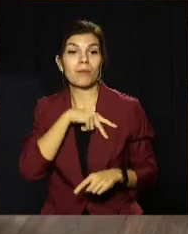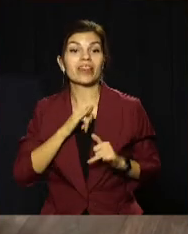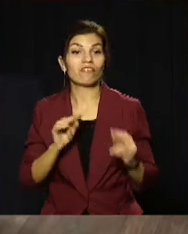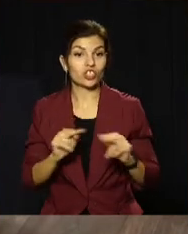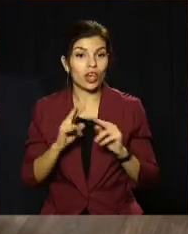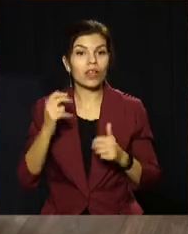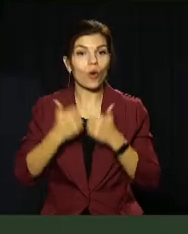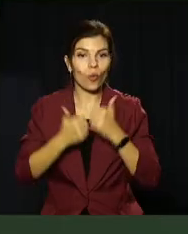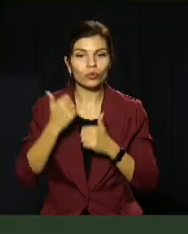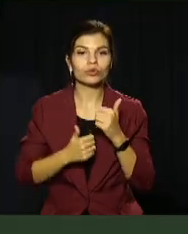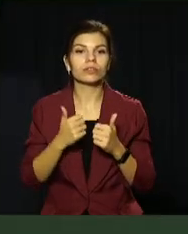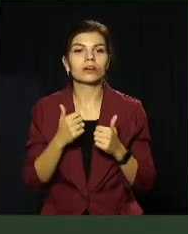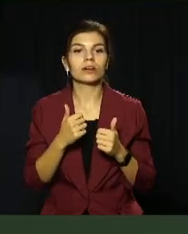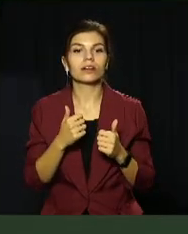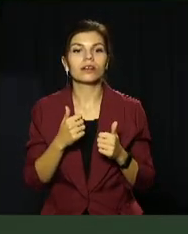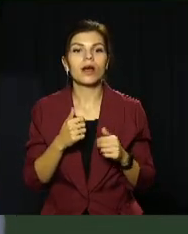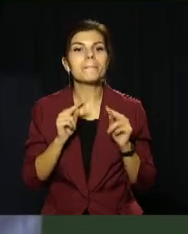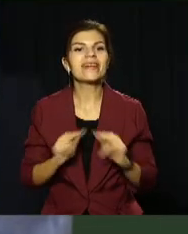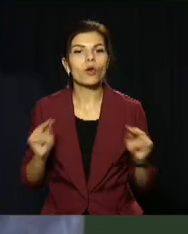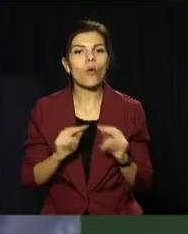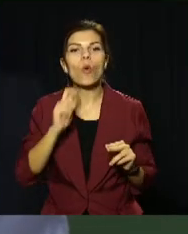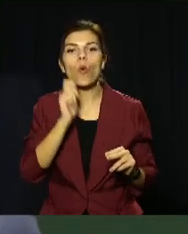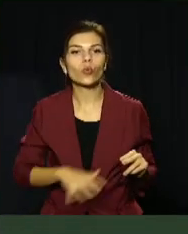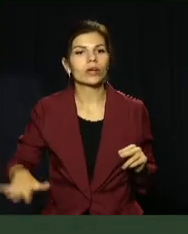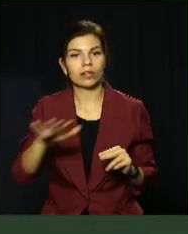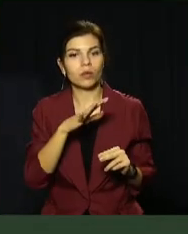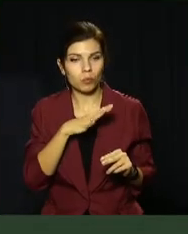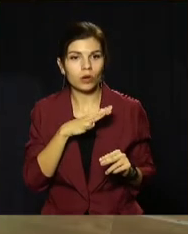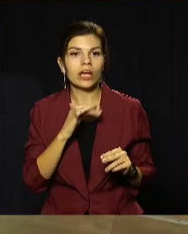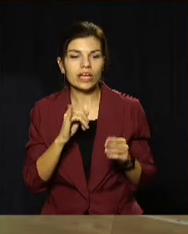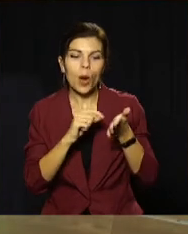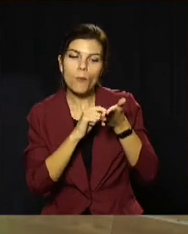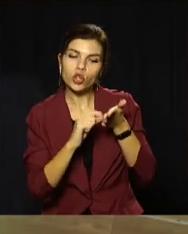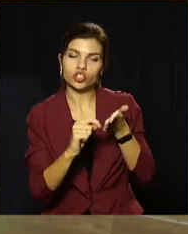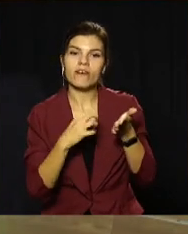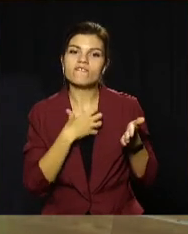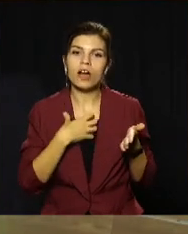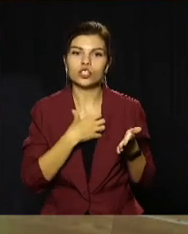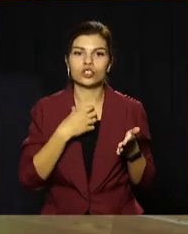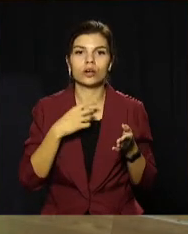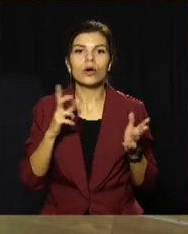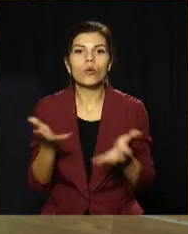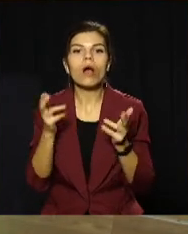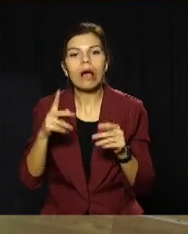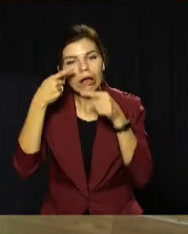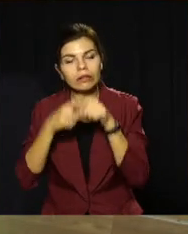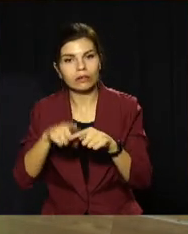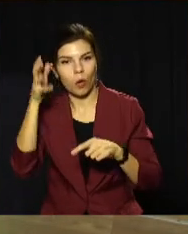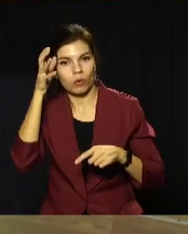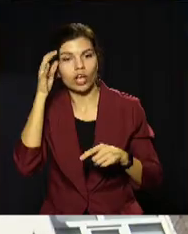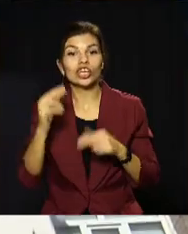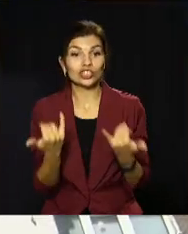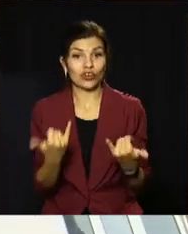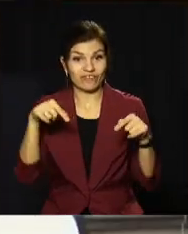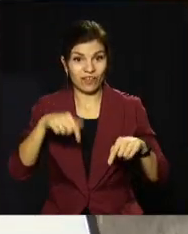На конкурсі відзначають досягнення педагогів України та підкреслюють можливість ролі освітян. Цьогоріч через коронавірусну